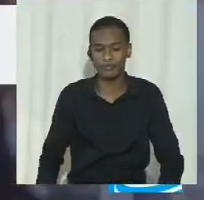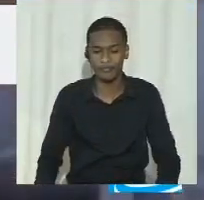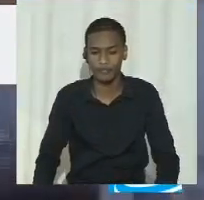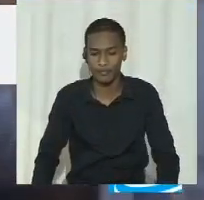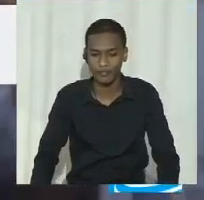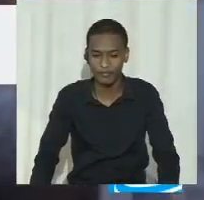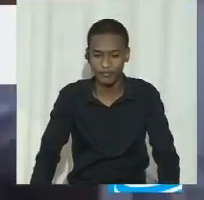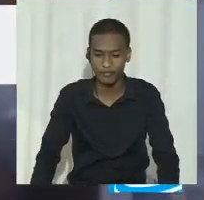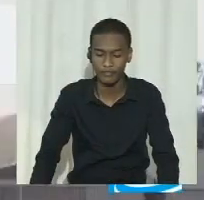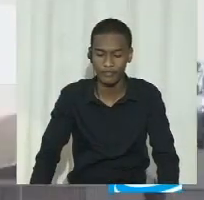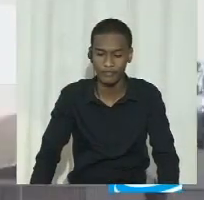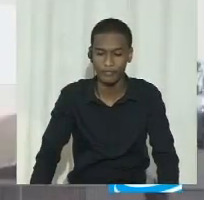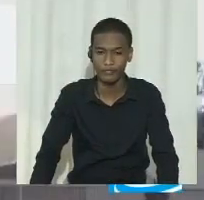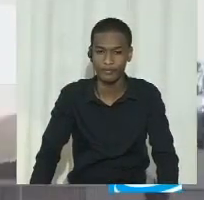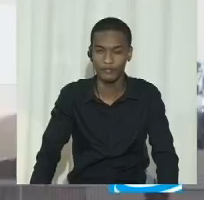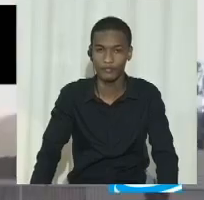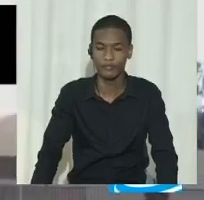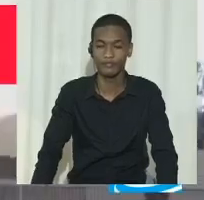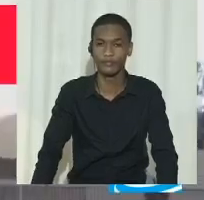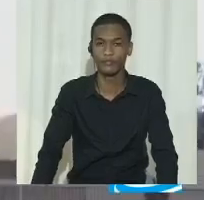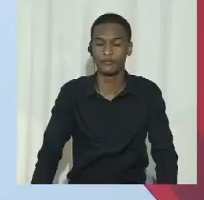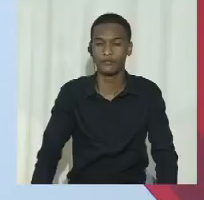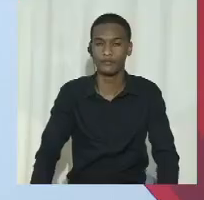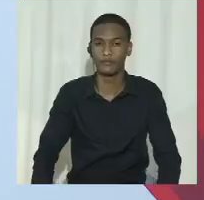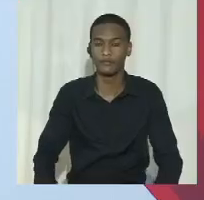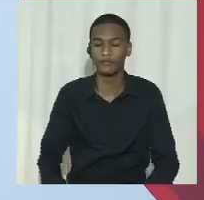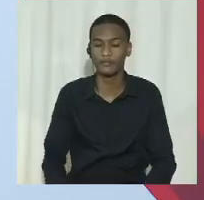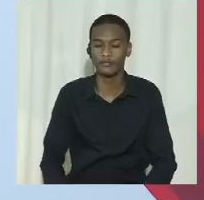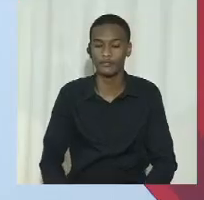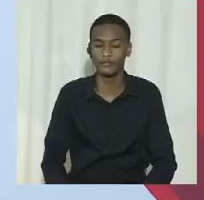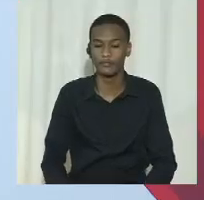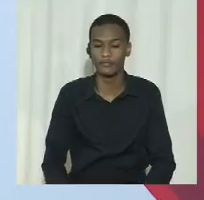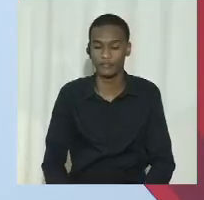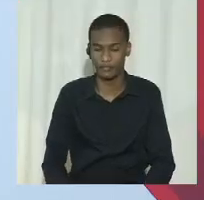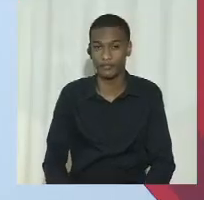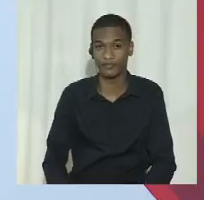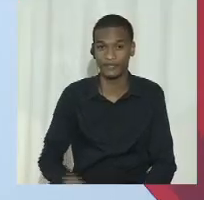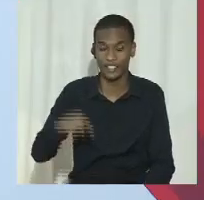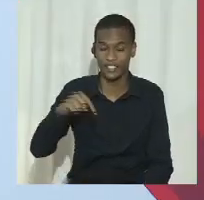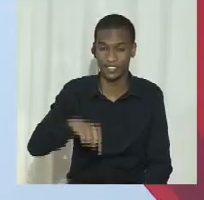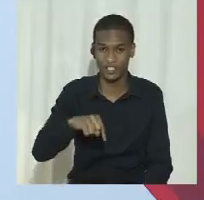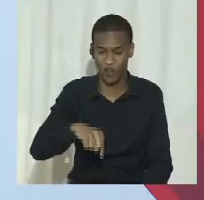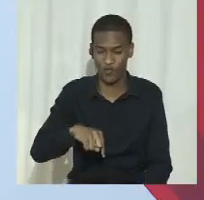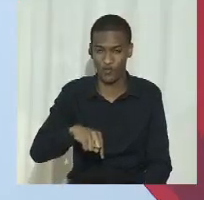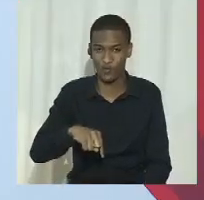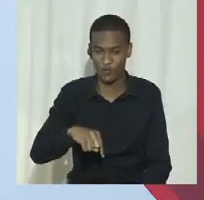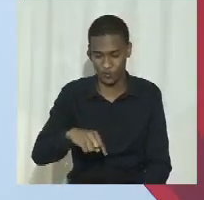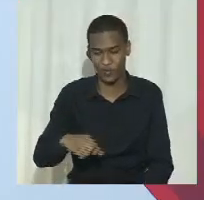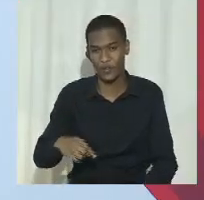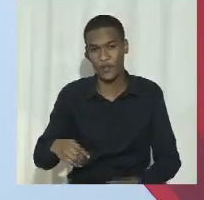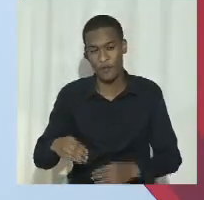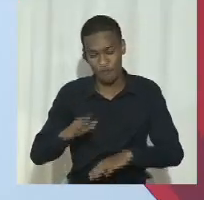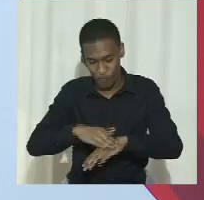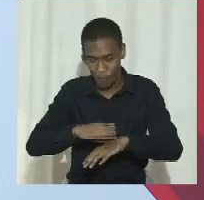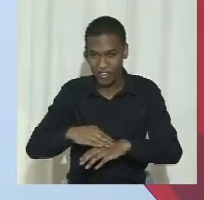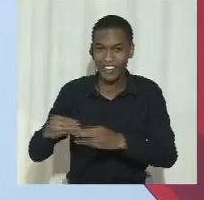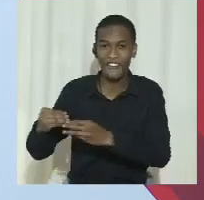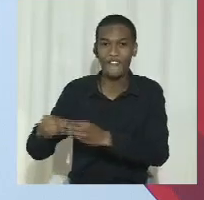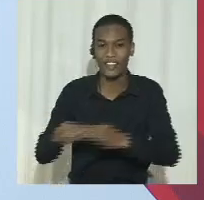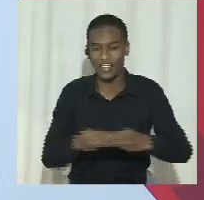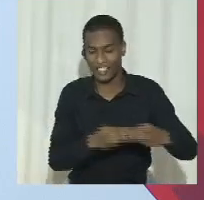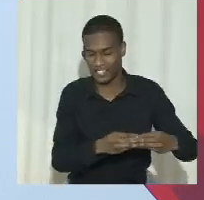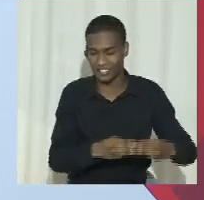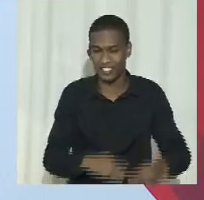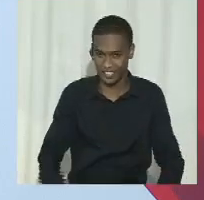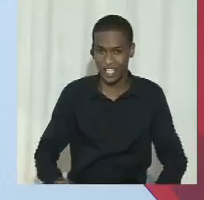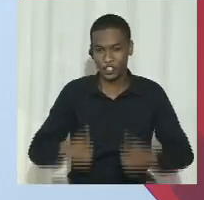tout voyageur en provenance d'Inde. Ivadika amin'ny pejin'ny fitaterana isika, mila manaja ny fepetra